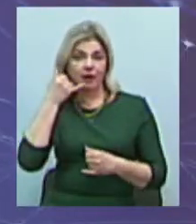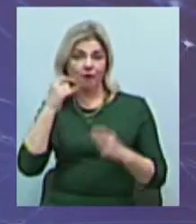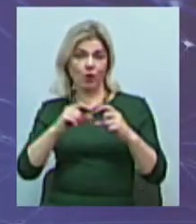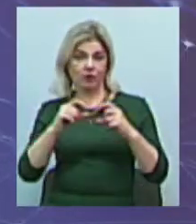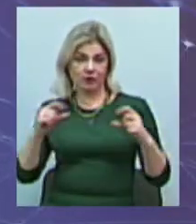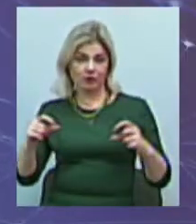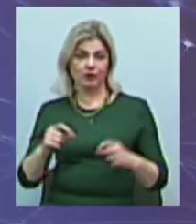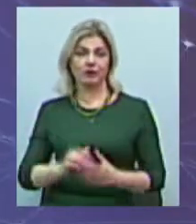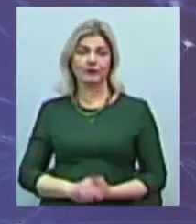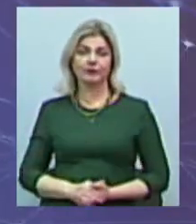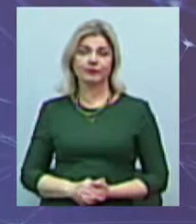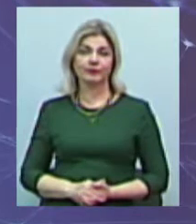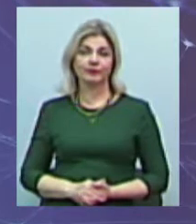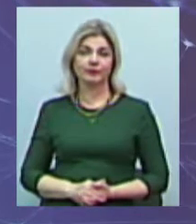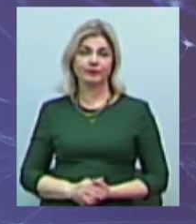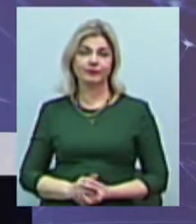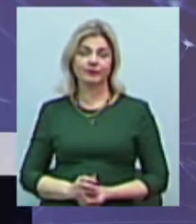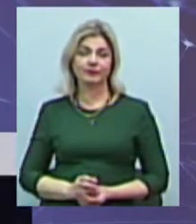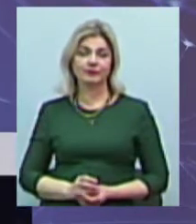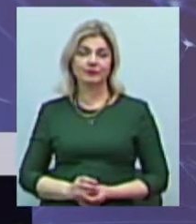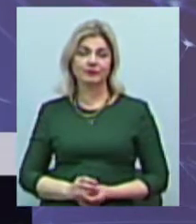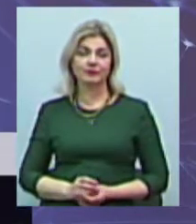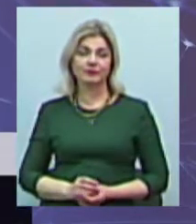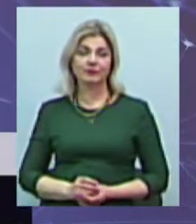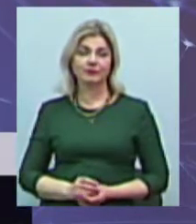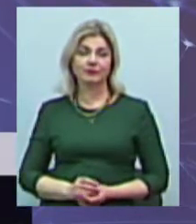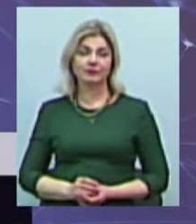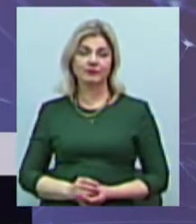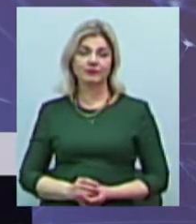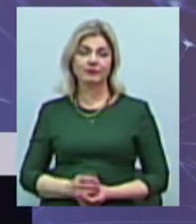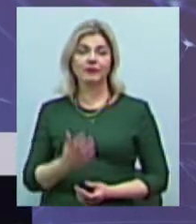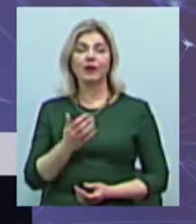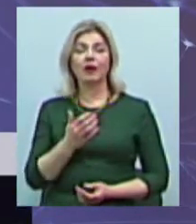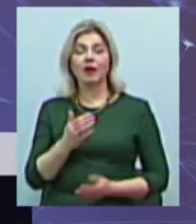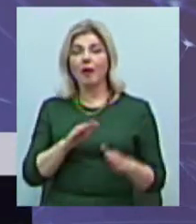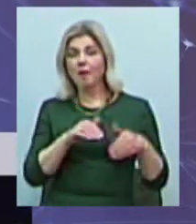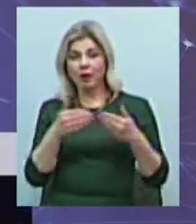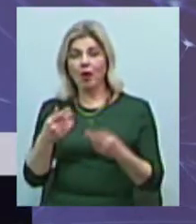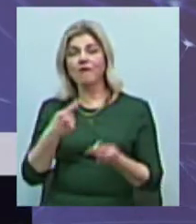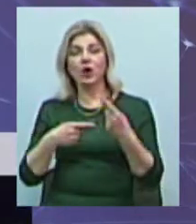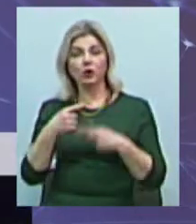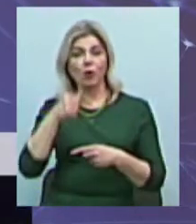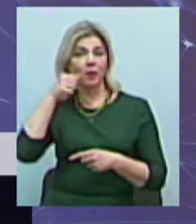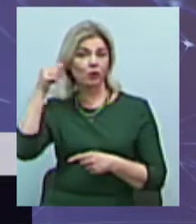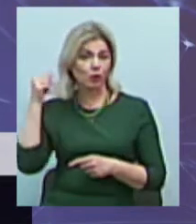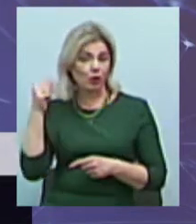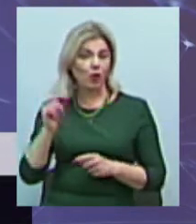код 0512. Я зараз запропоную ще раз повернутися до минулого року, тому що дуже